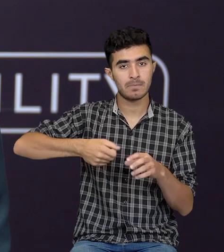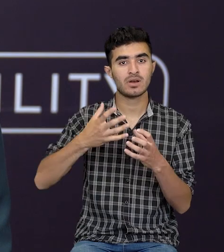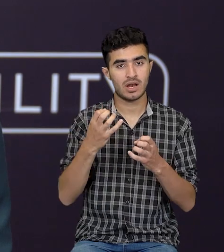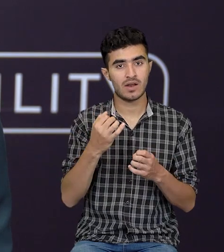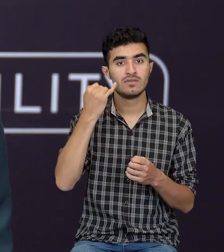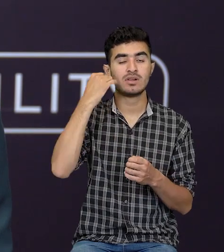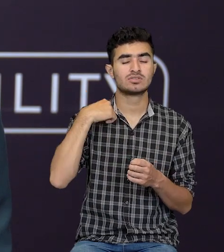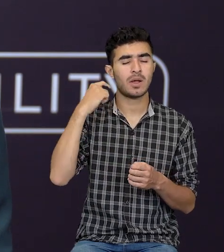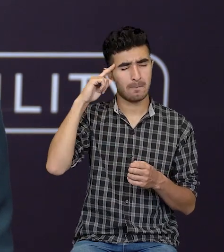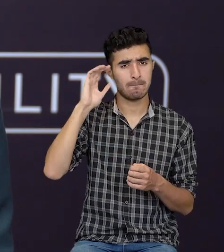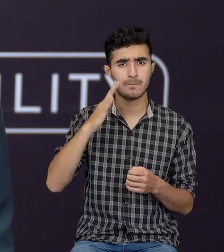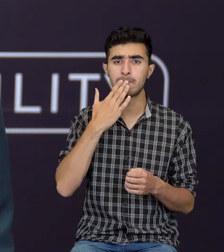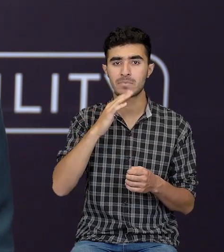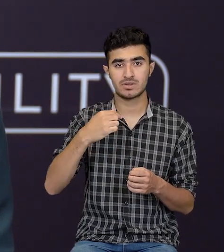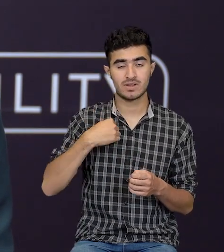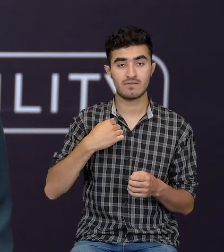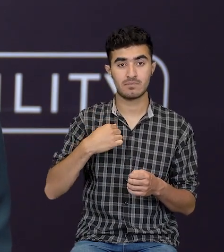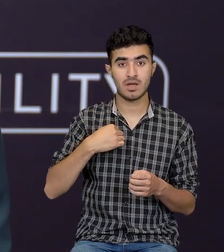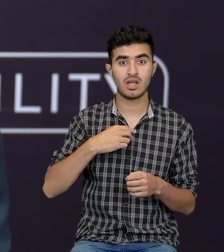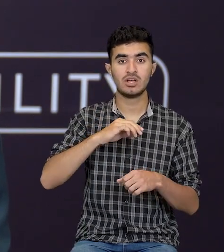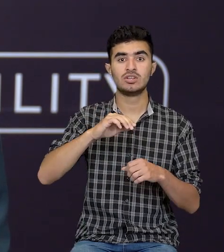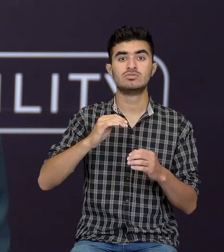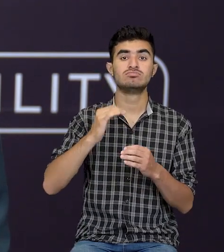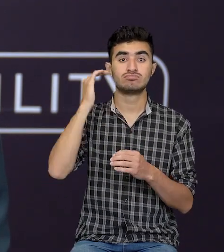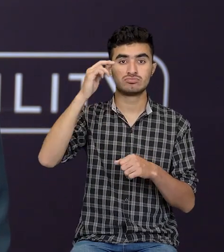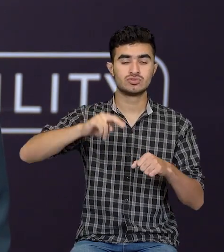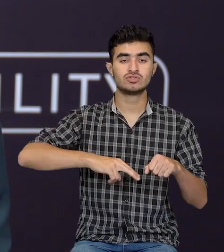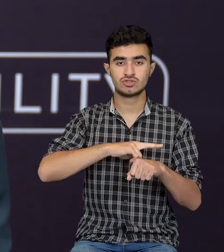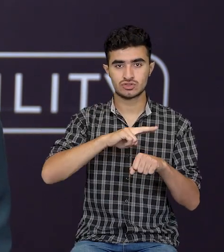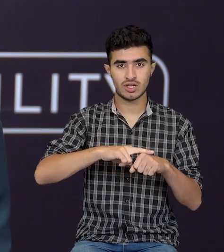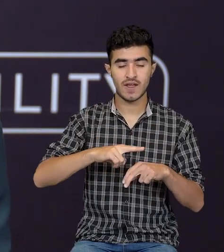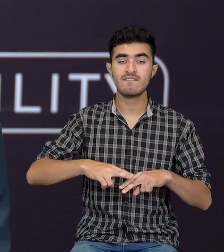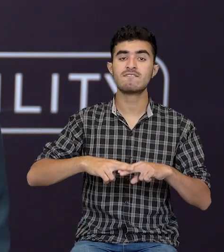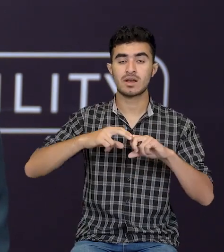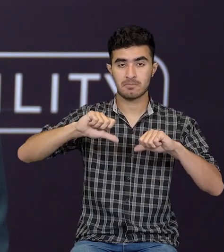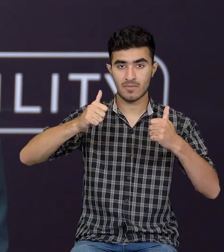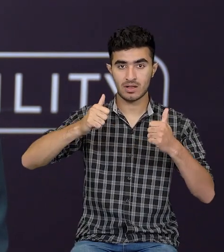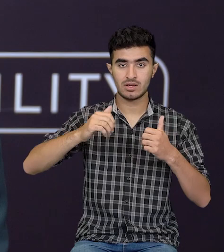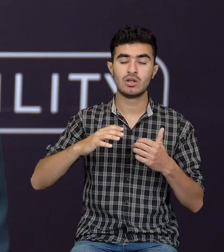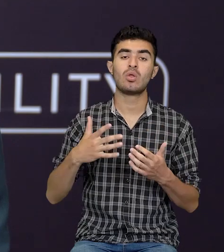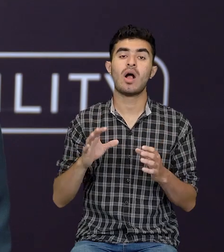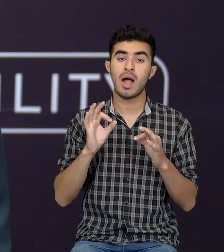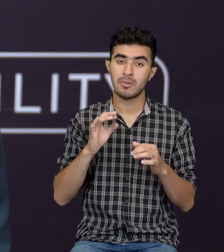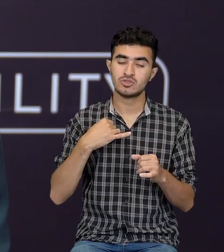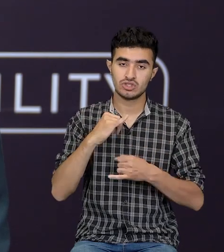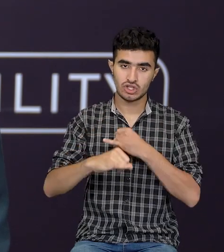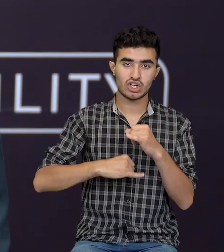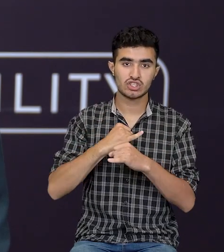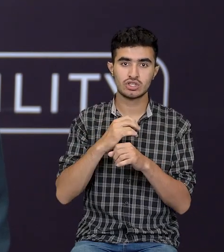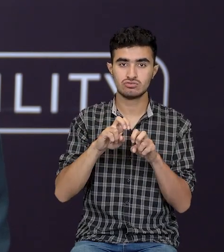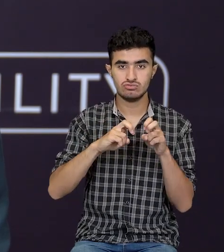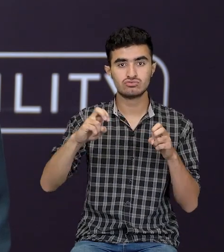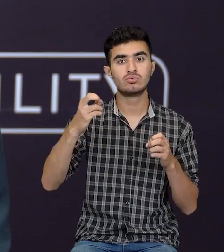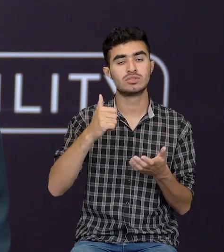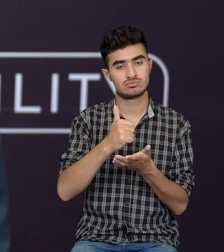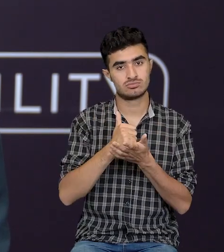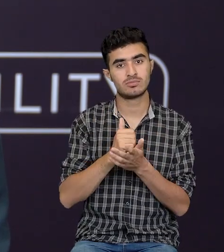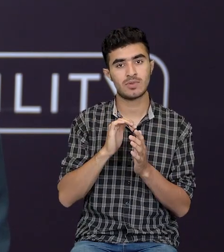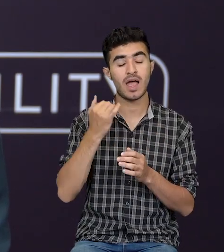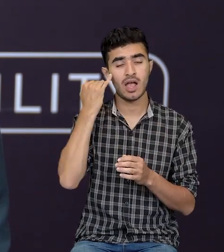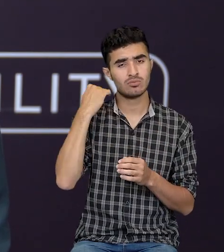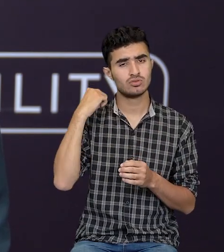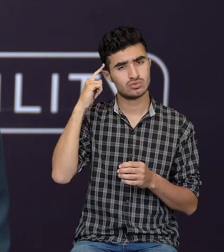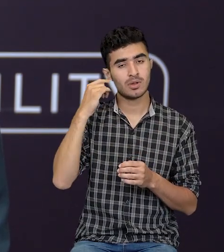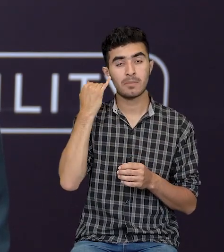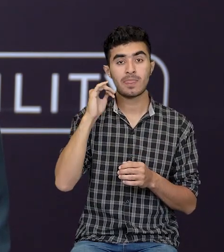महसूस ही नहीं कभी हुआ कि हम वर्ल्ड कप में हैं कि नेशनल चैम्पियनशिप में हैं, क्योंकि 10 से 12 हमारे पास ऐसे प्लेयर हैं जो नेशनल चैम्पियनशिप में